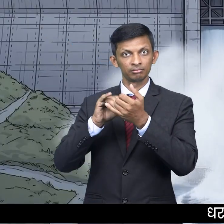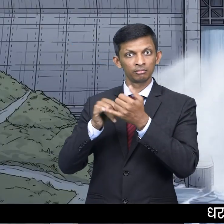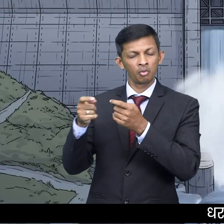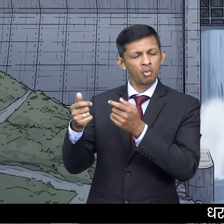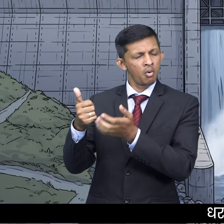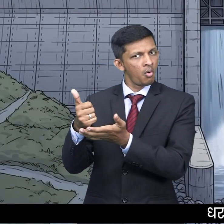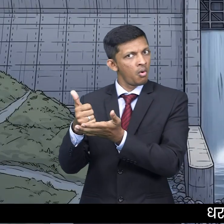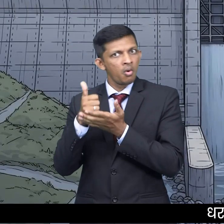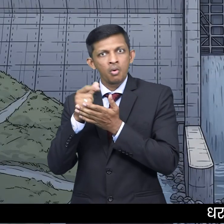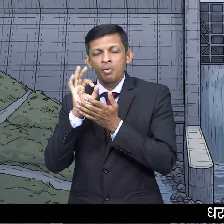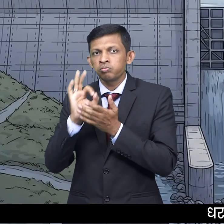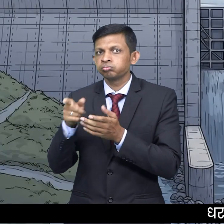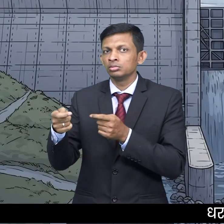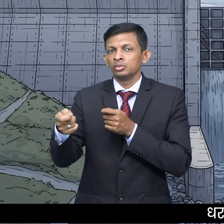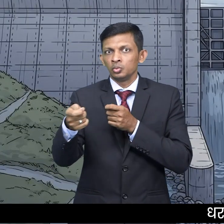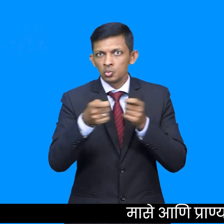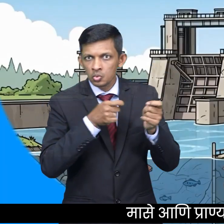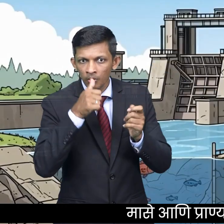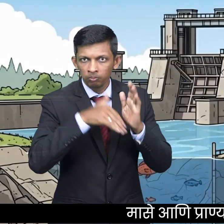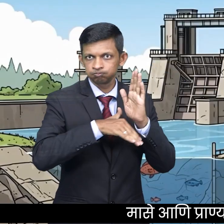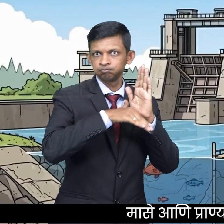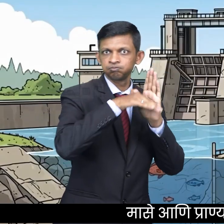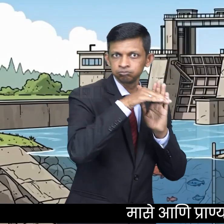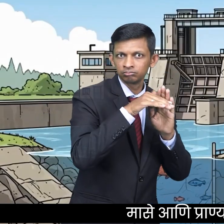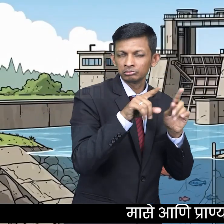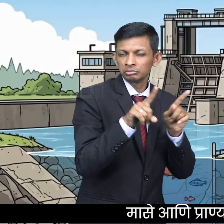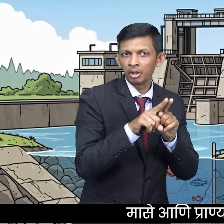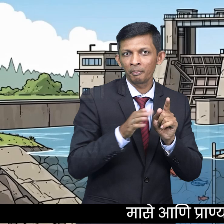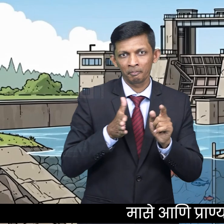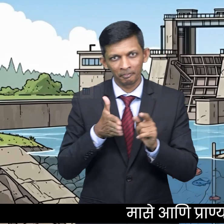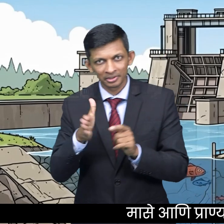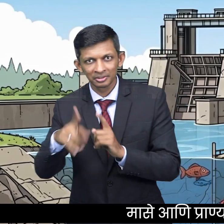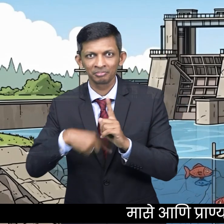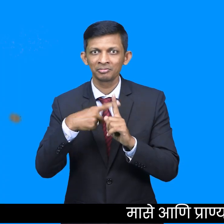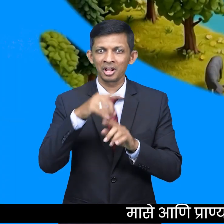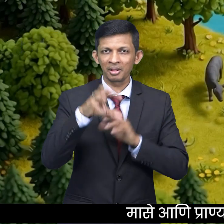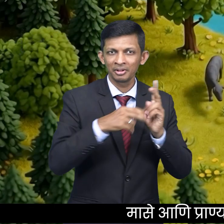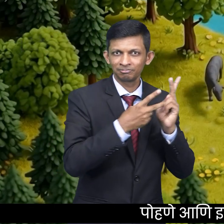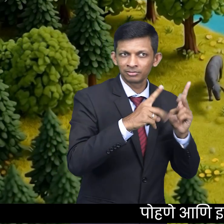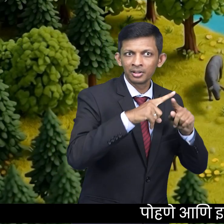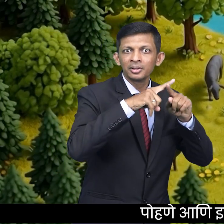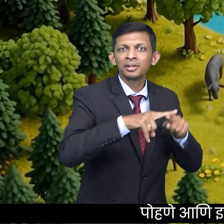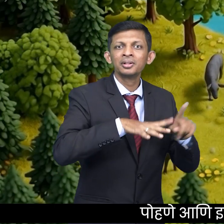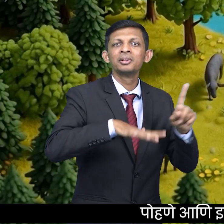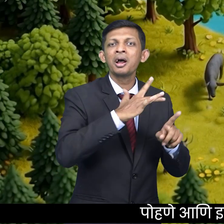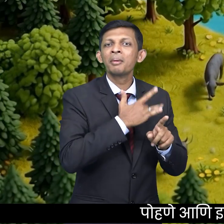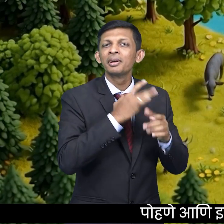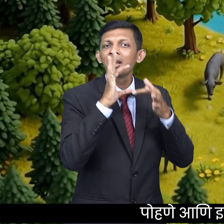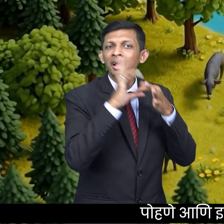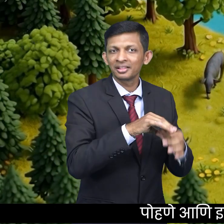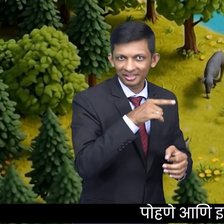धरणे पूर नियंत्रित करण्यास, मासे आणि प्राण्यांच्या अधिवासासाठी आणि नौका विहार, पोहणे आणि